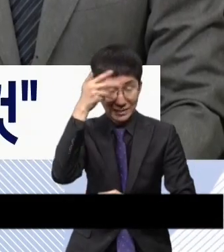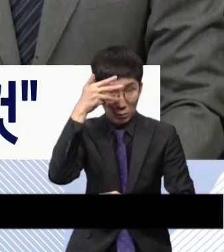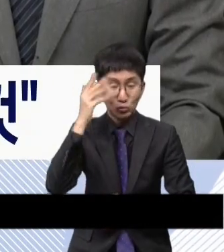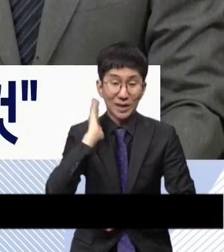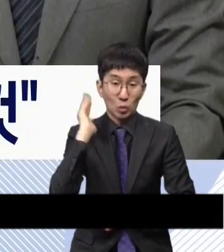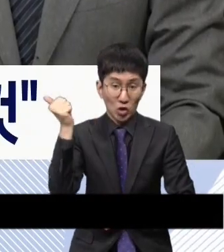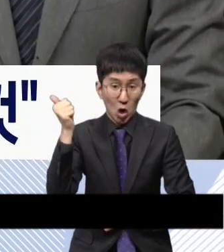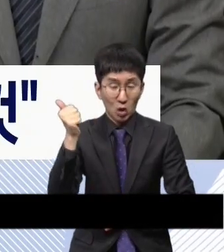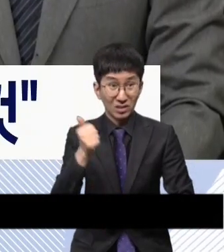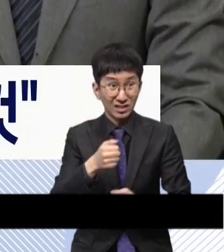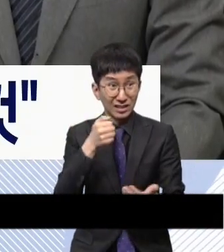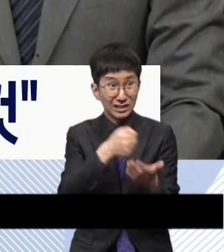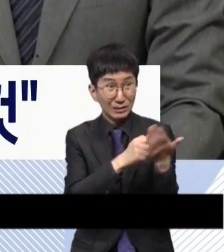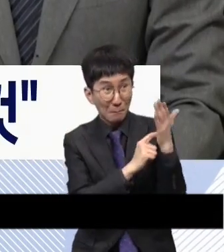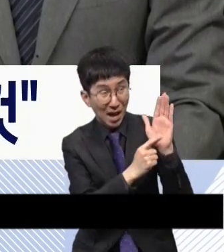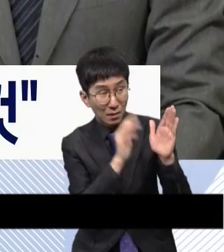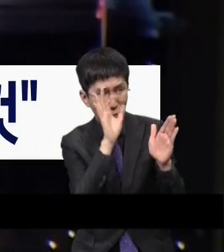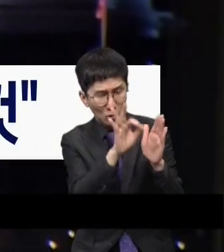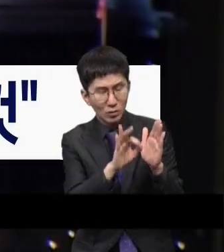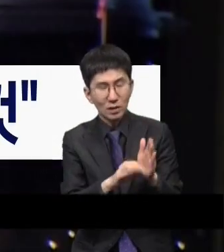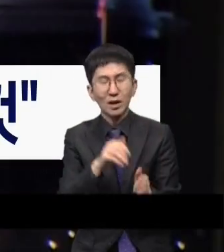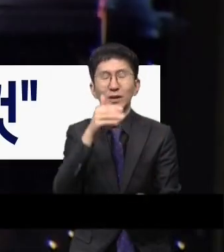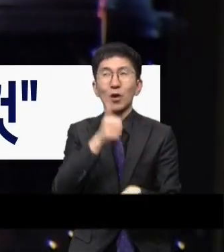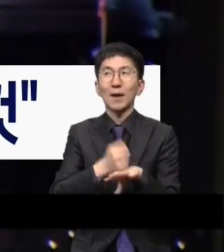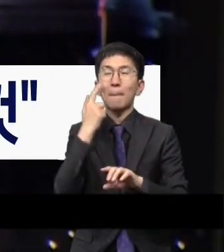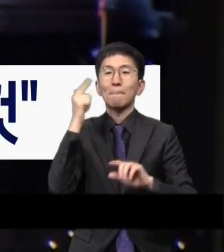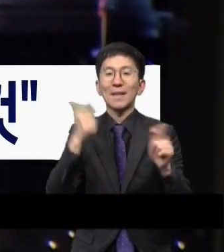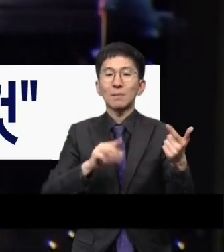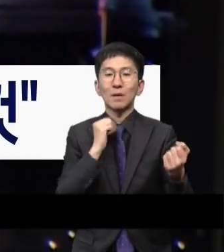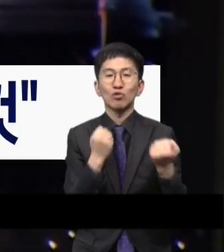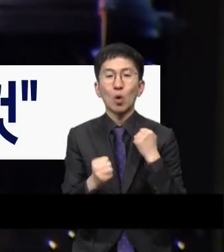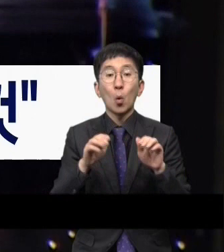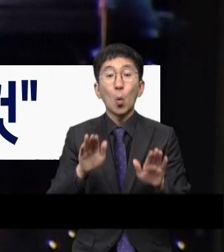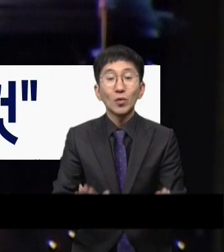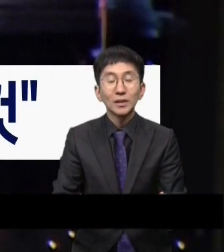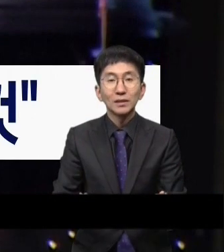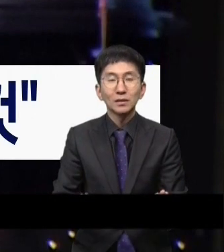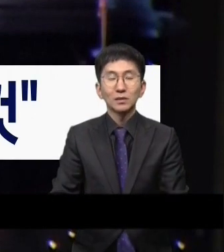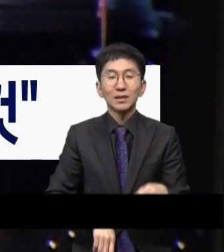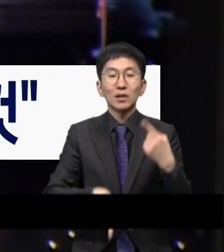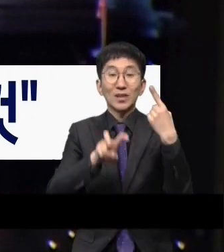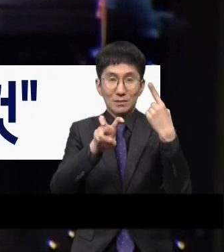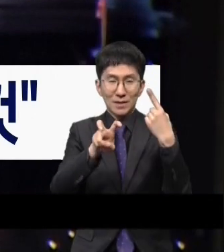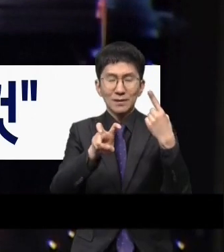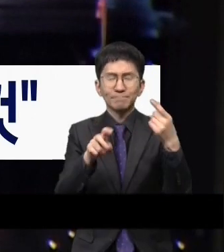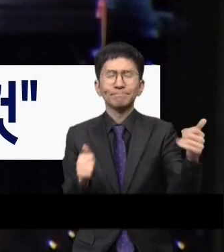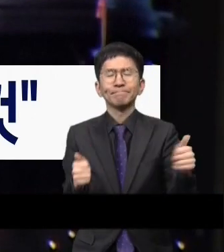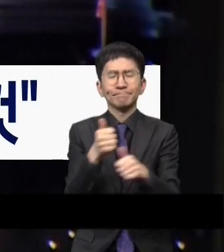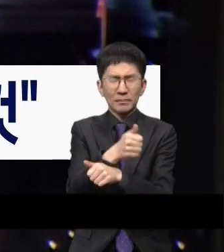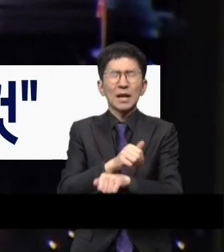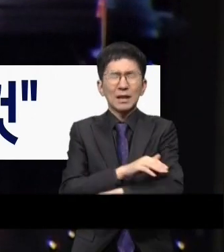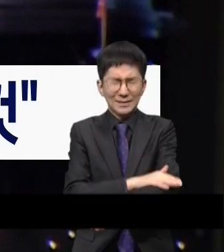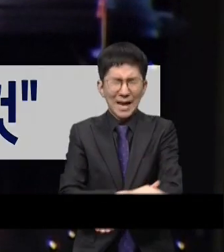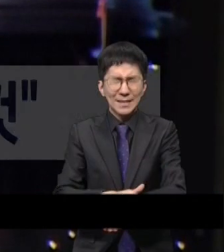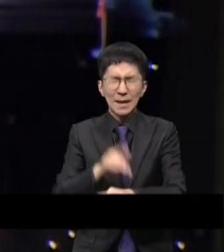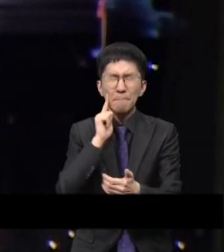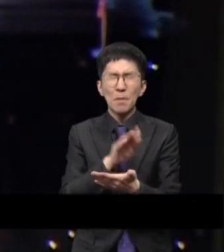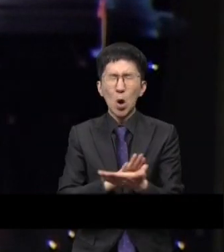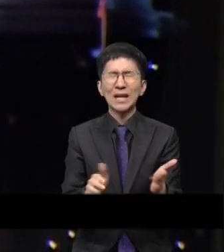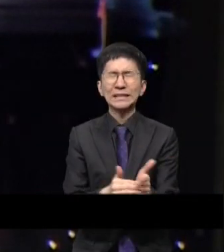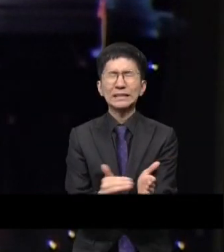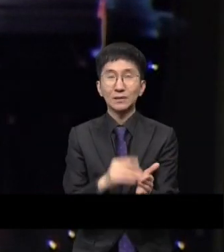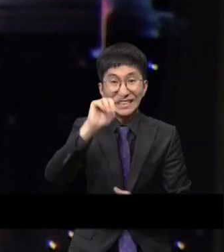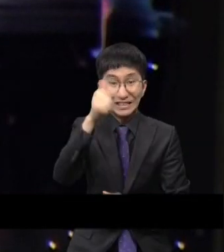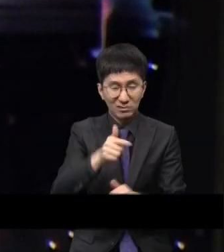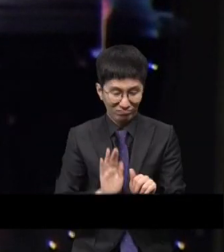의회 인증이 끝나고 나서 결과에는 반대한다, 그렇지만 오는 20일 평화로운 정권 교체가 이뤄질 거다, 이런 성명을 내놓기도